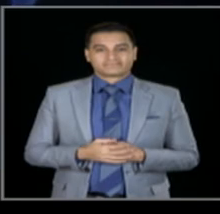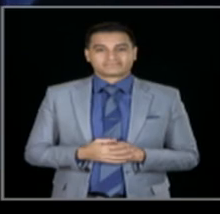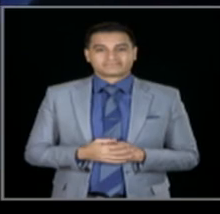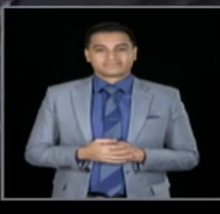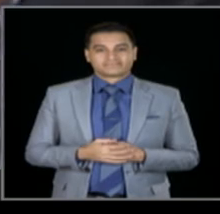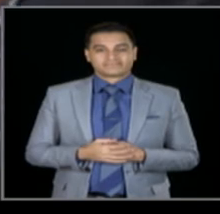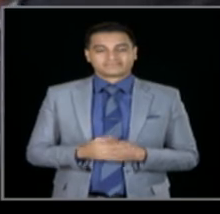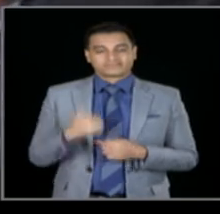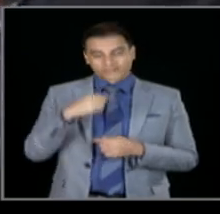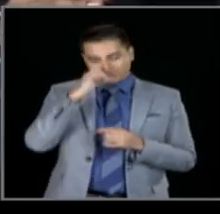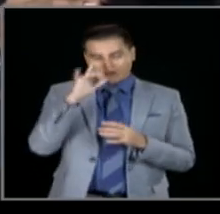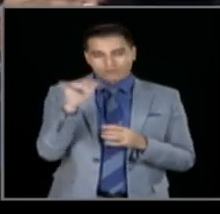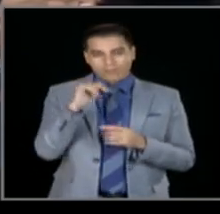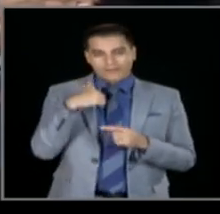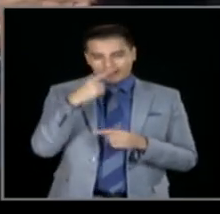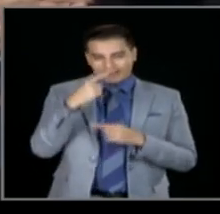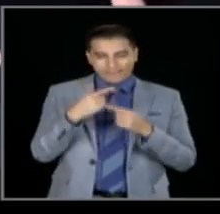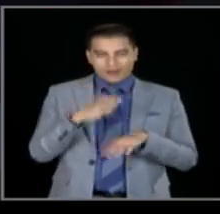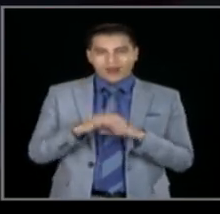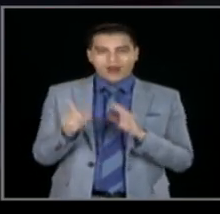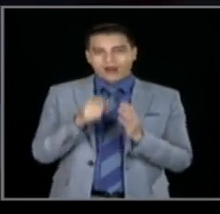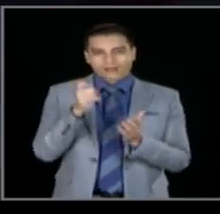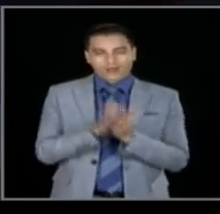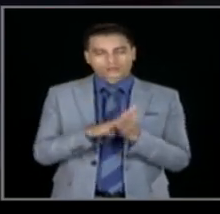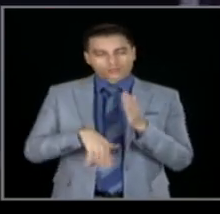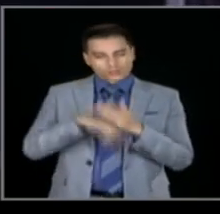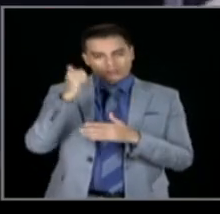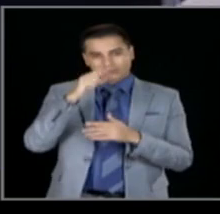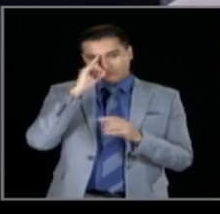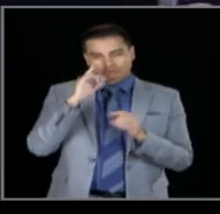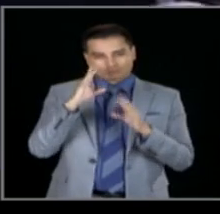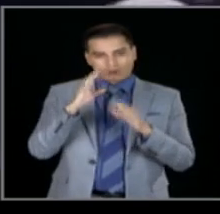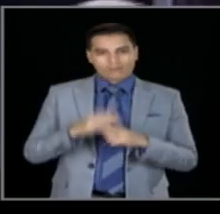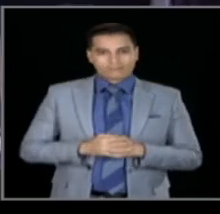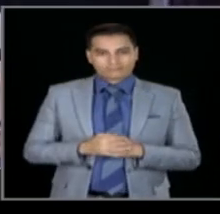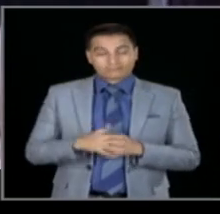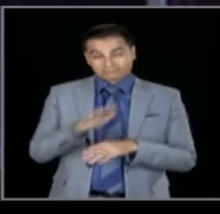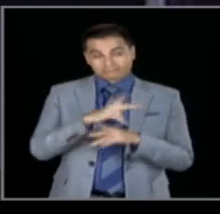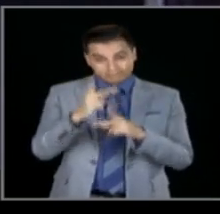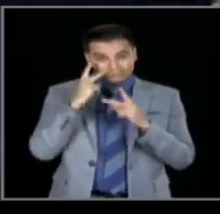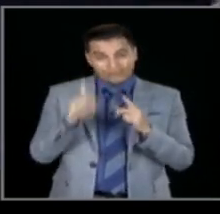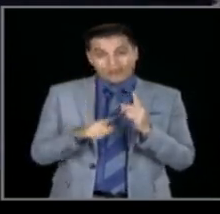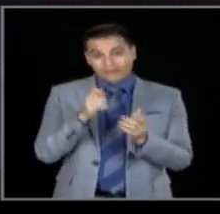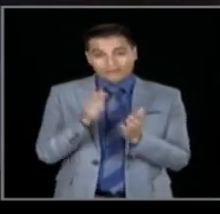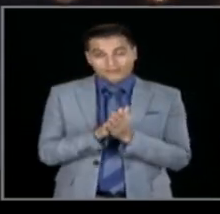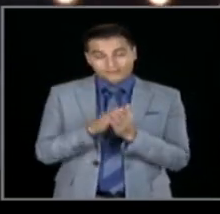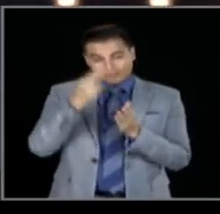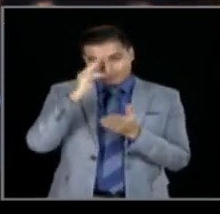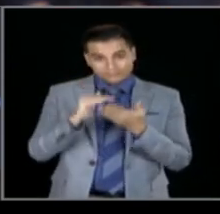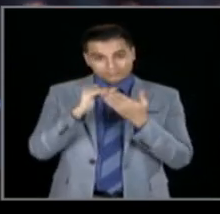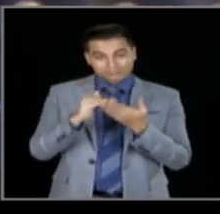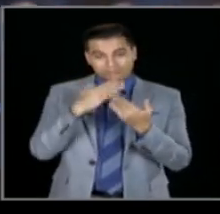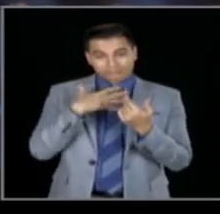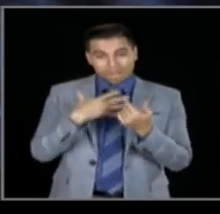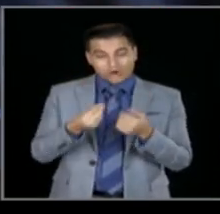اتمنى نقدر نكمل لغايه عجله الحظ بننتصر في المباراه باذن الله خلينا نشوف عجله الحظ هتبتسم لمين